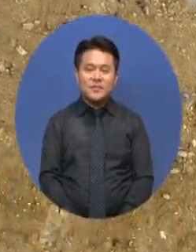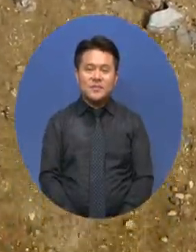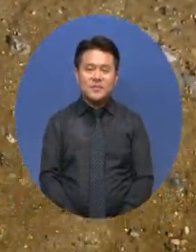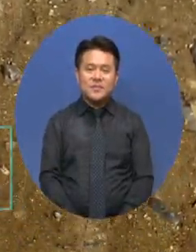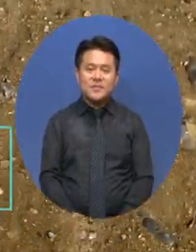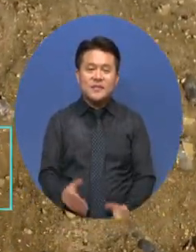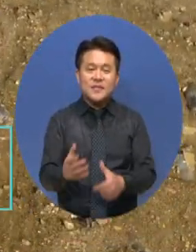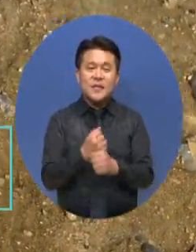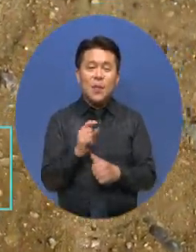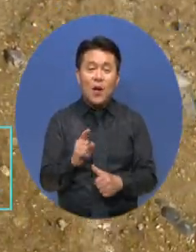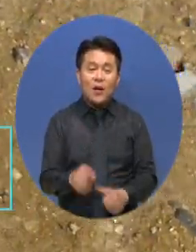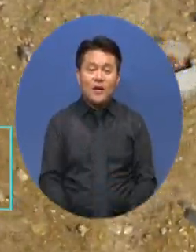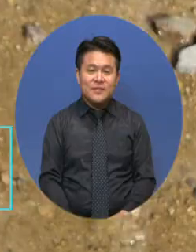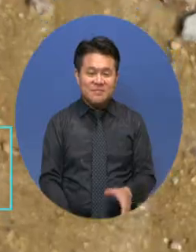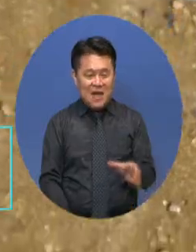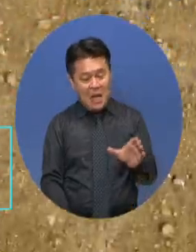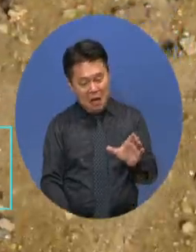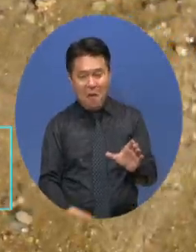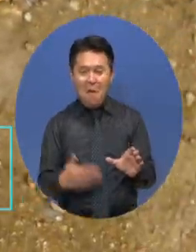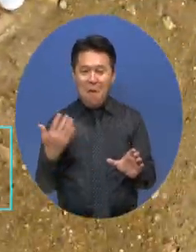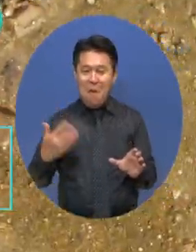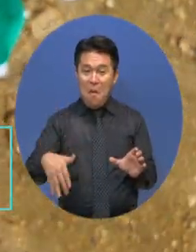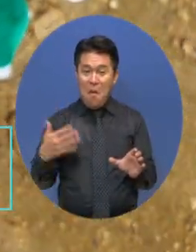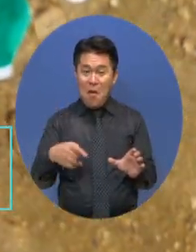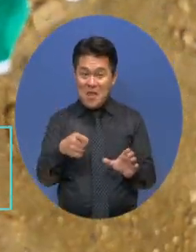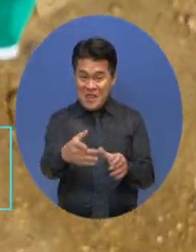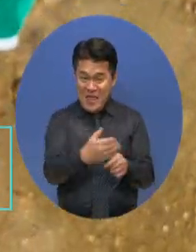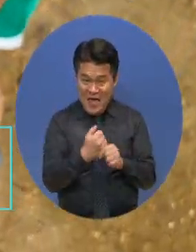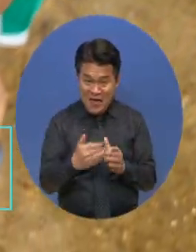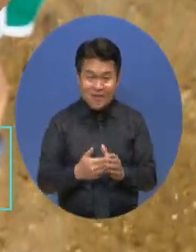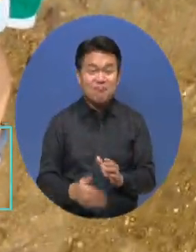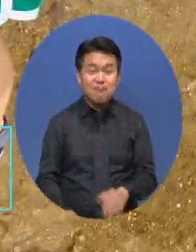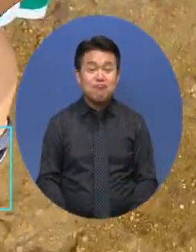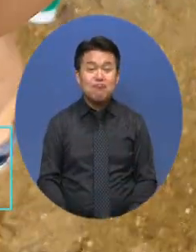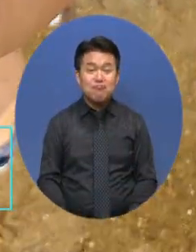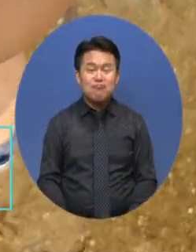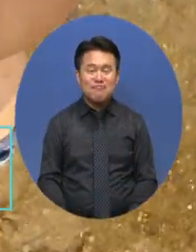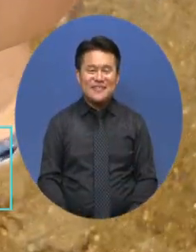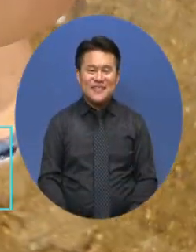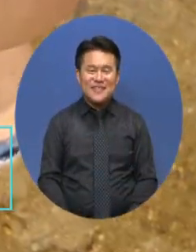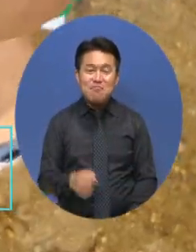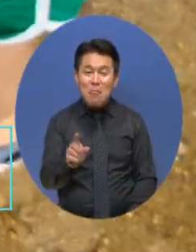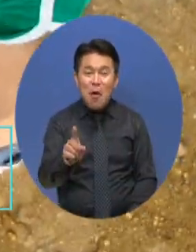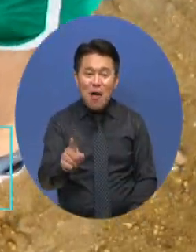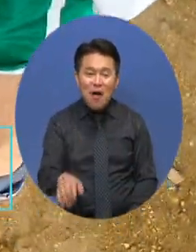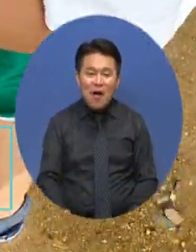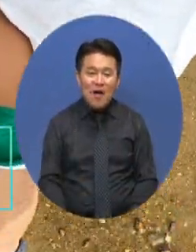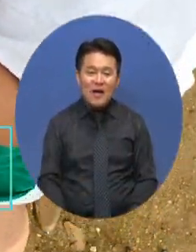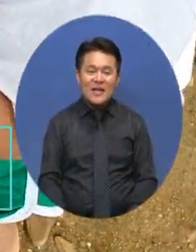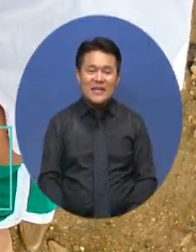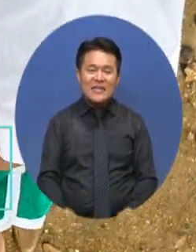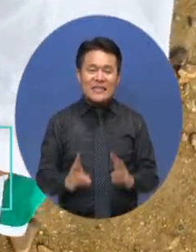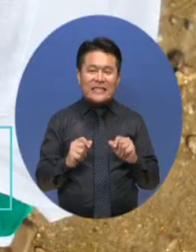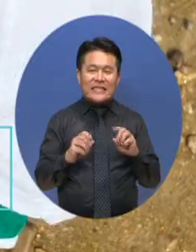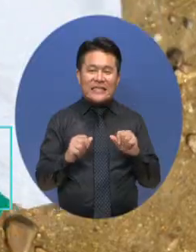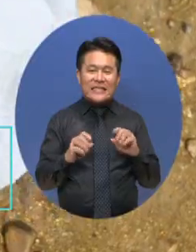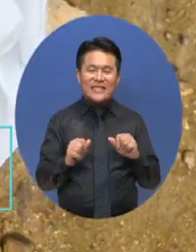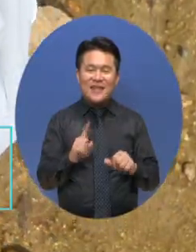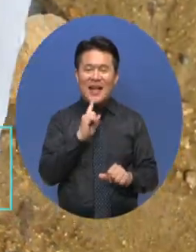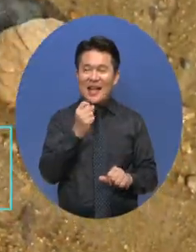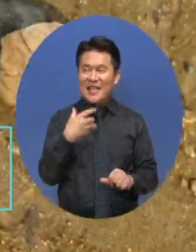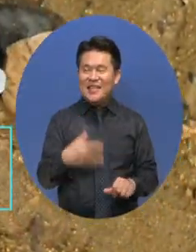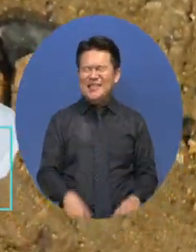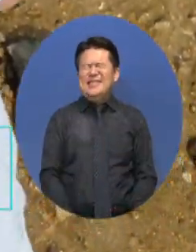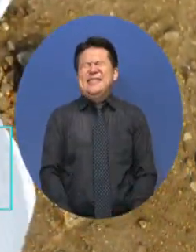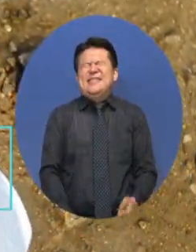뭐 잡았어? 이거 잡은 거야? 응. 뭐야 이게? 이거는 흙이야.